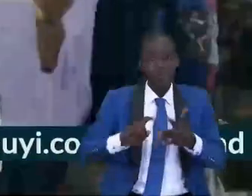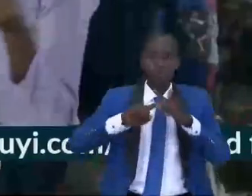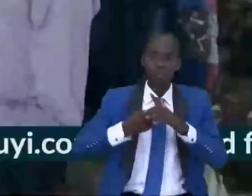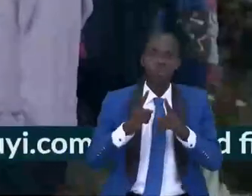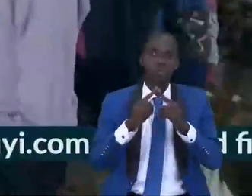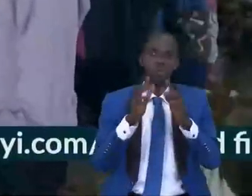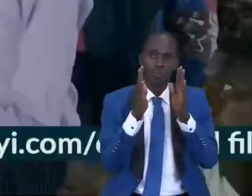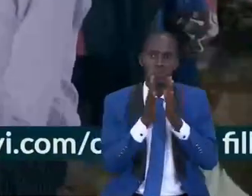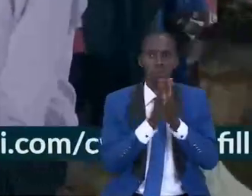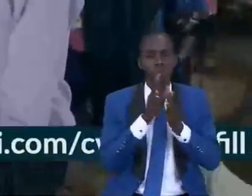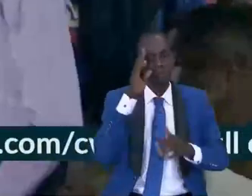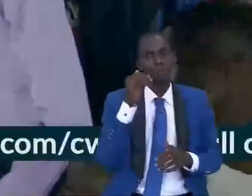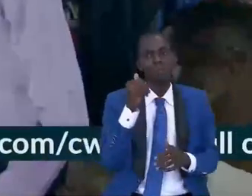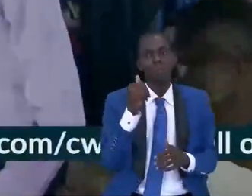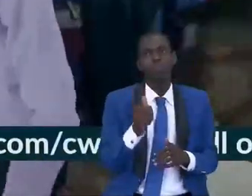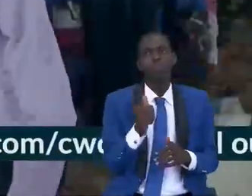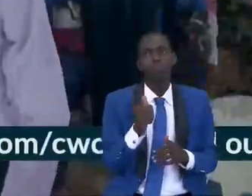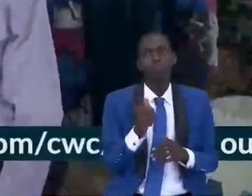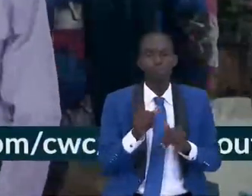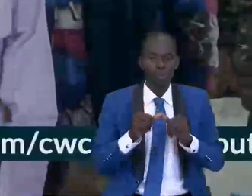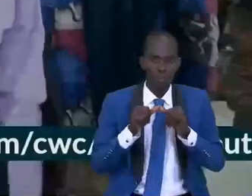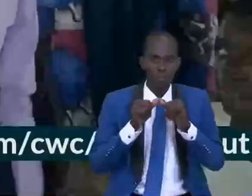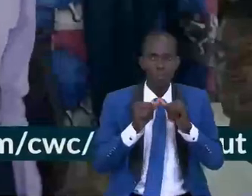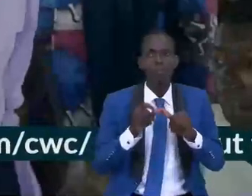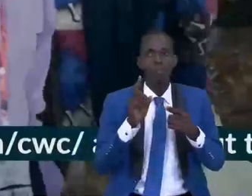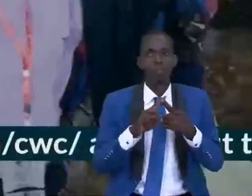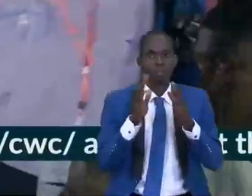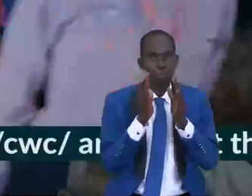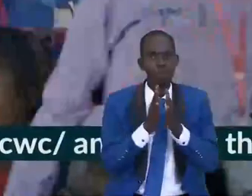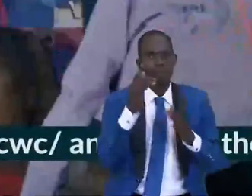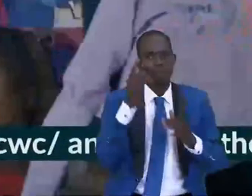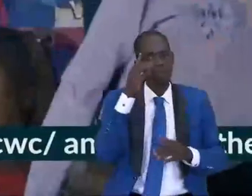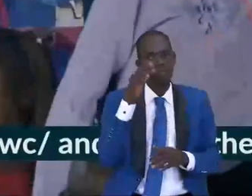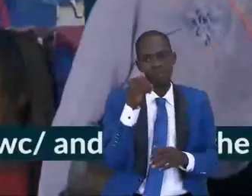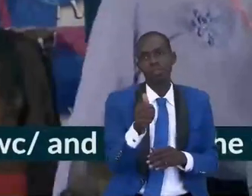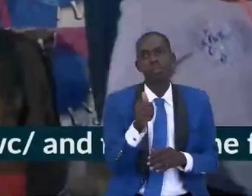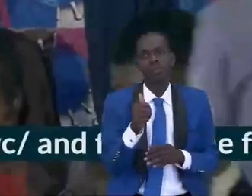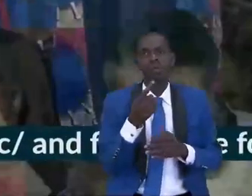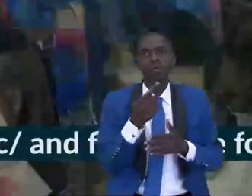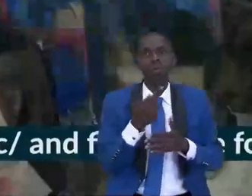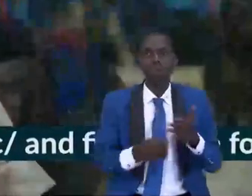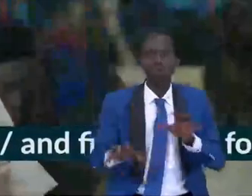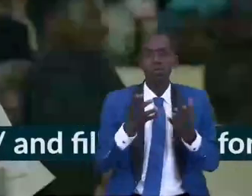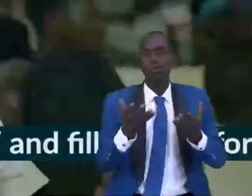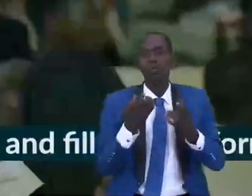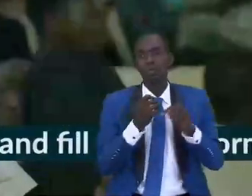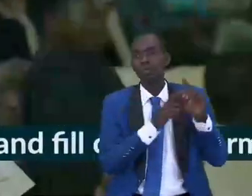pourquoi ne pas passer ce moment-ci à prier le Seigneur en préparation